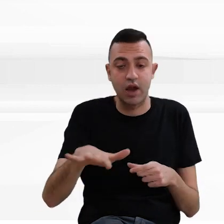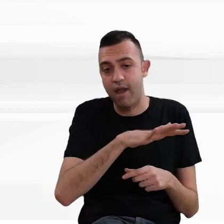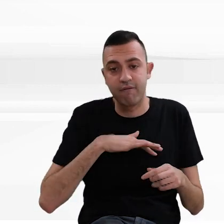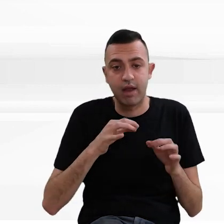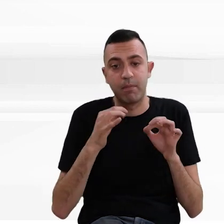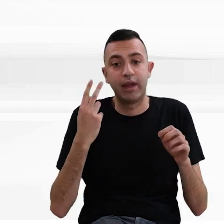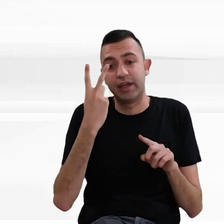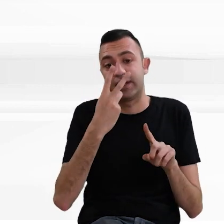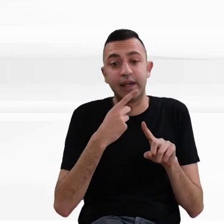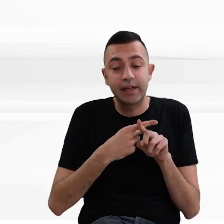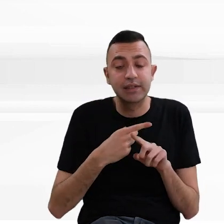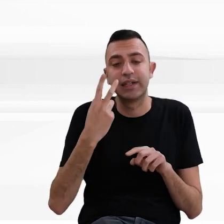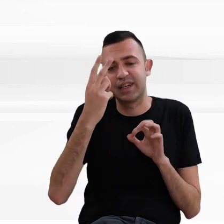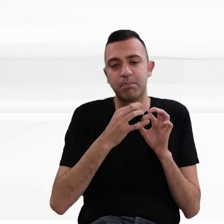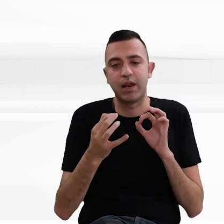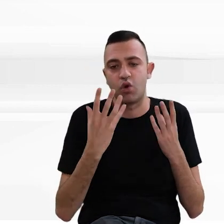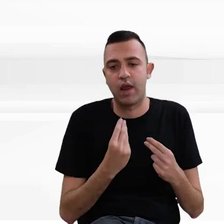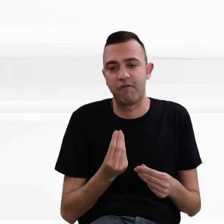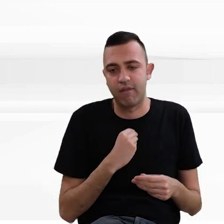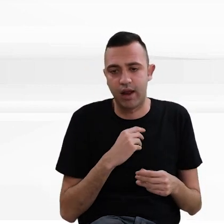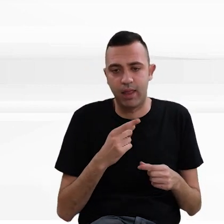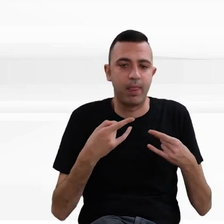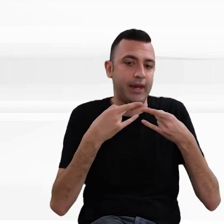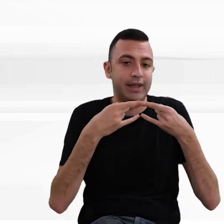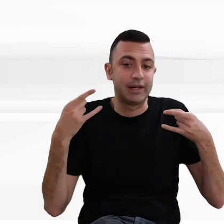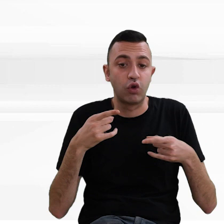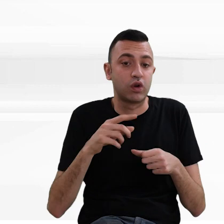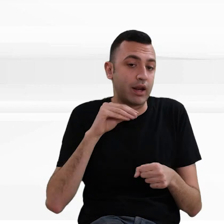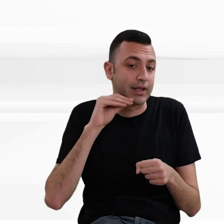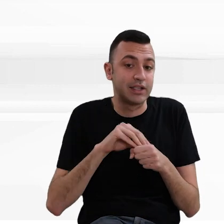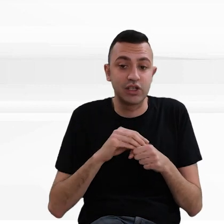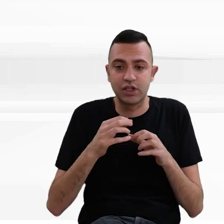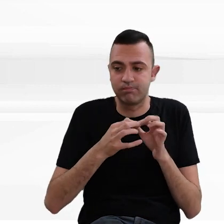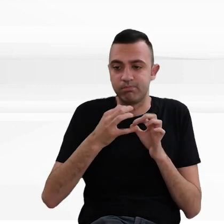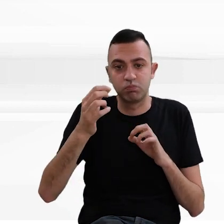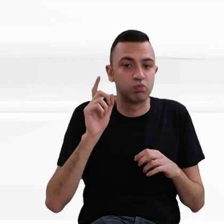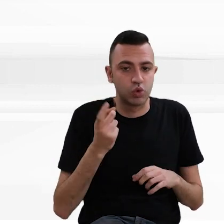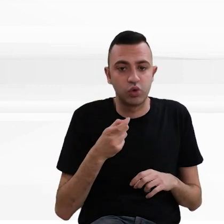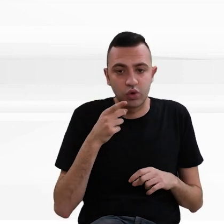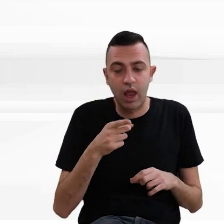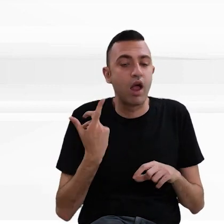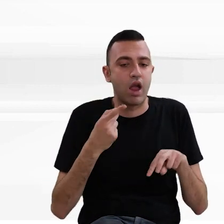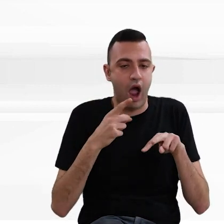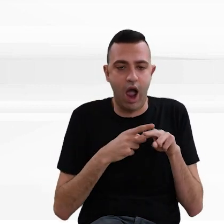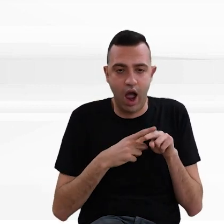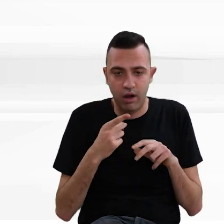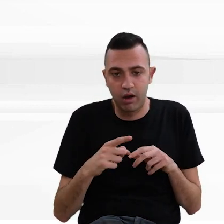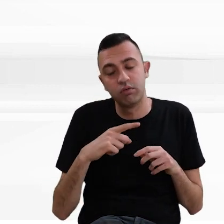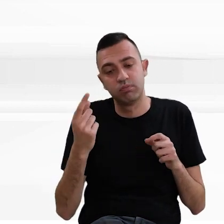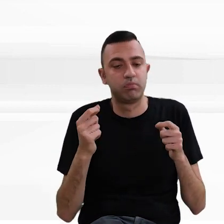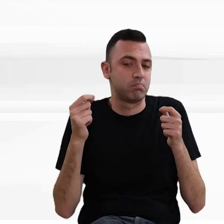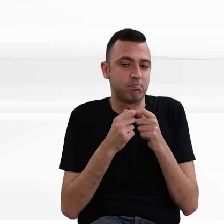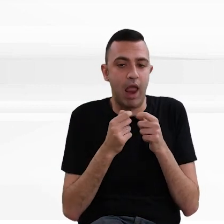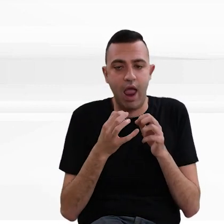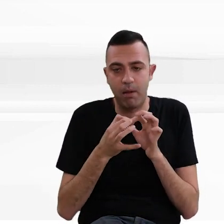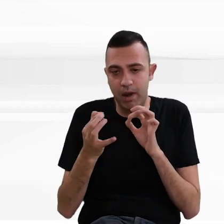uzunluğunu iki artı iki metre olarak vermişti dikdörtgenin çevresinin uzunluğu bulurken önce buraya Ağabey buraya